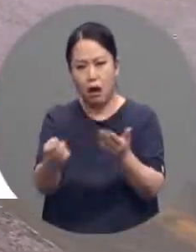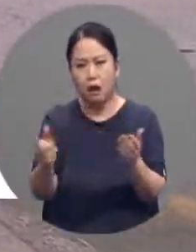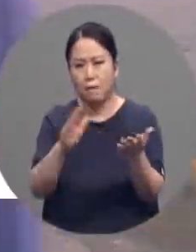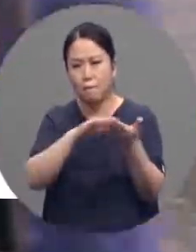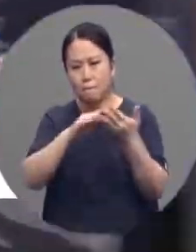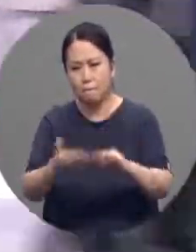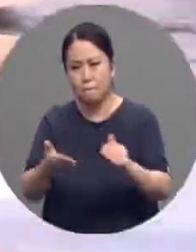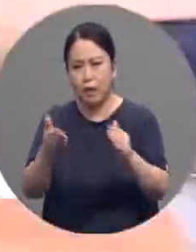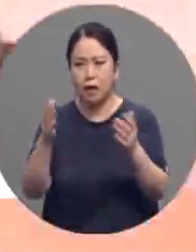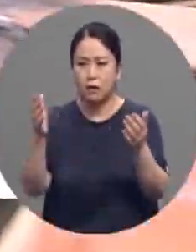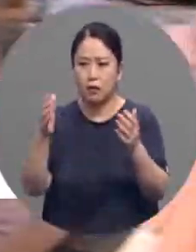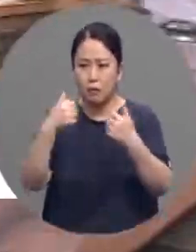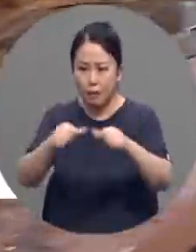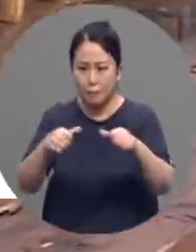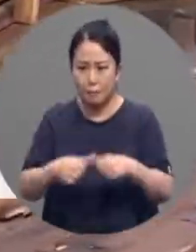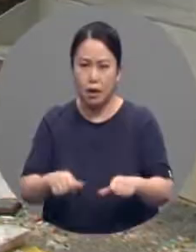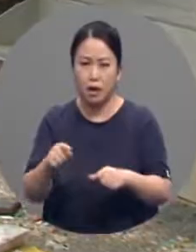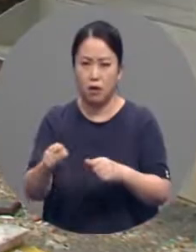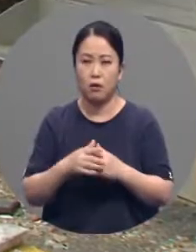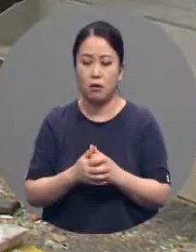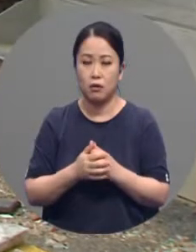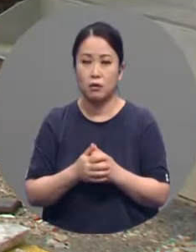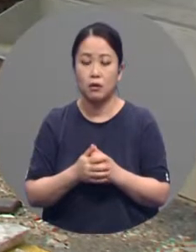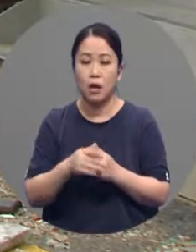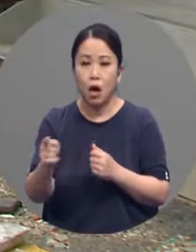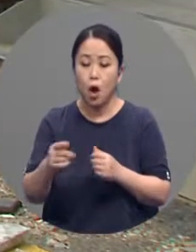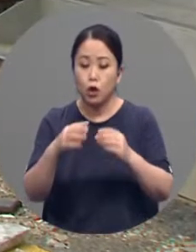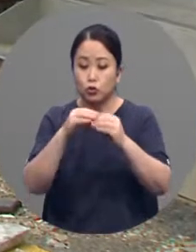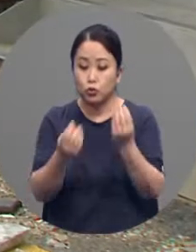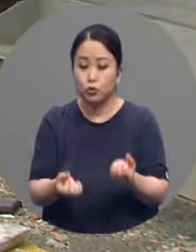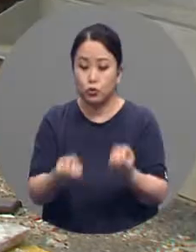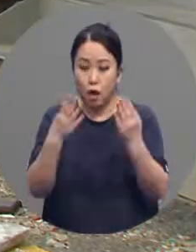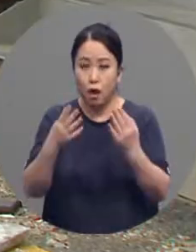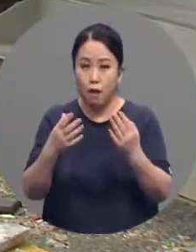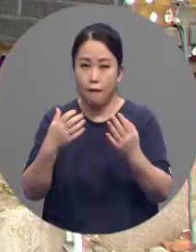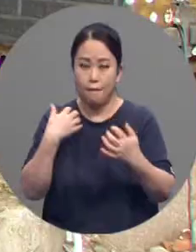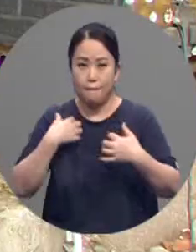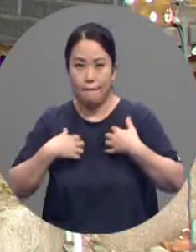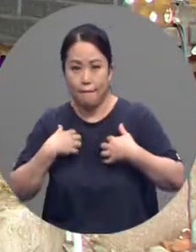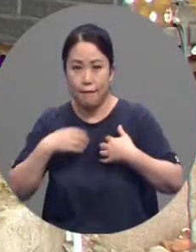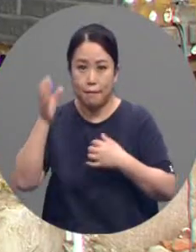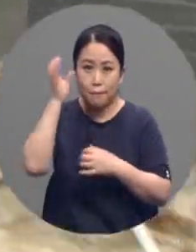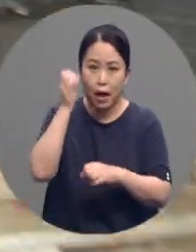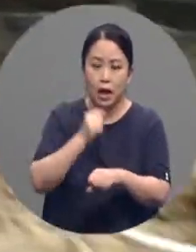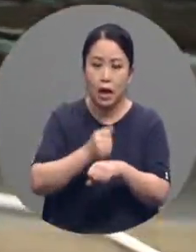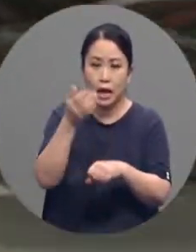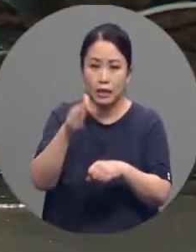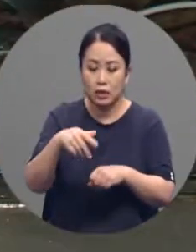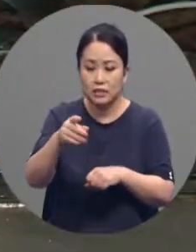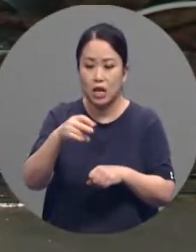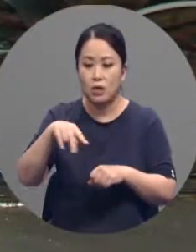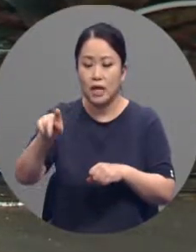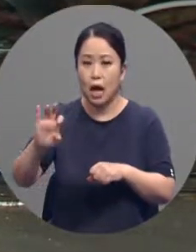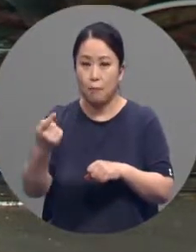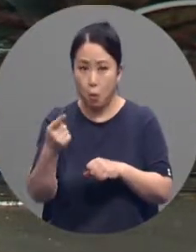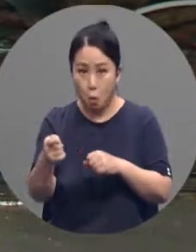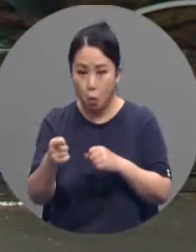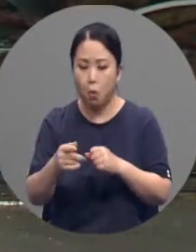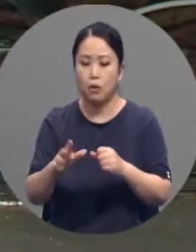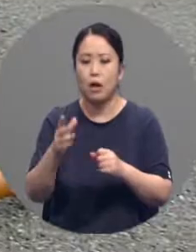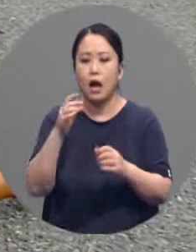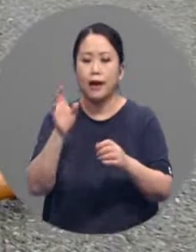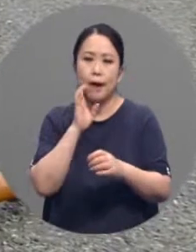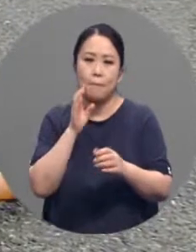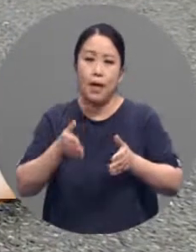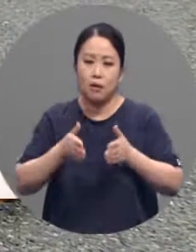다 파손이 됐습니다. 추석 성수기를 기대했던 청사포 카페 거리도 직격탄을 맞았습니다.